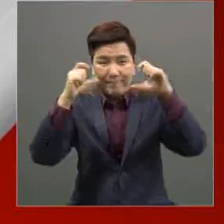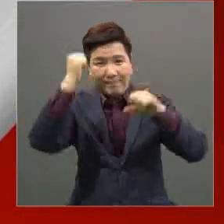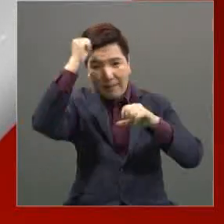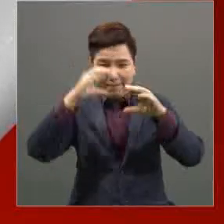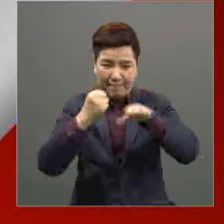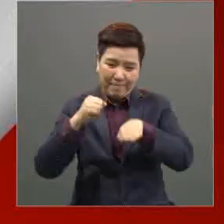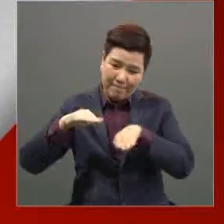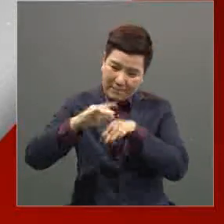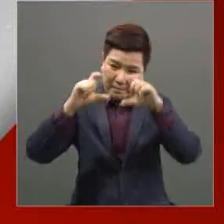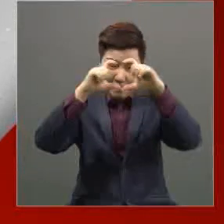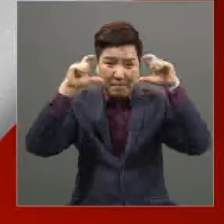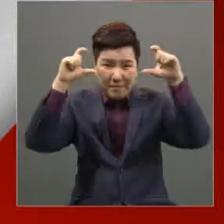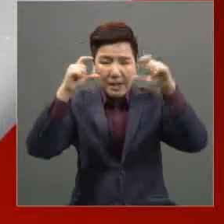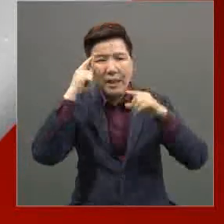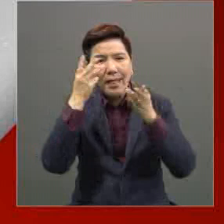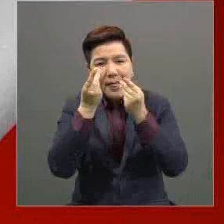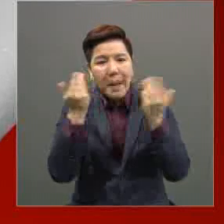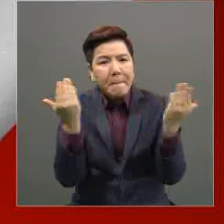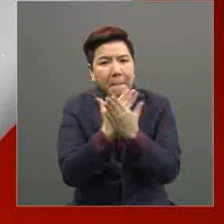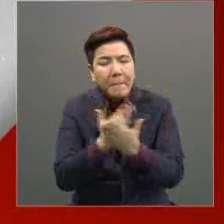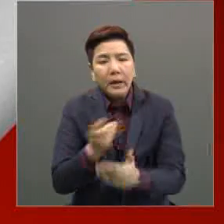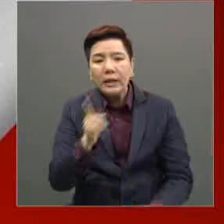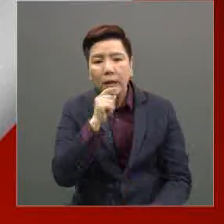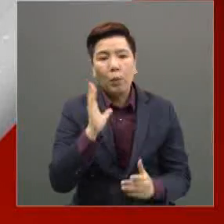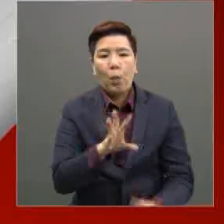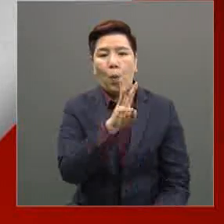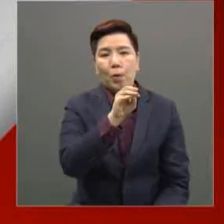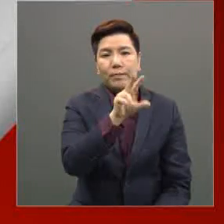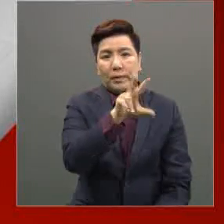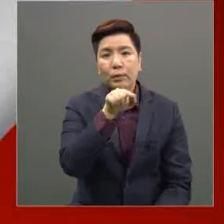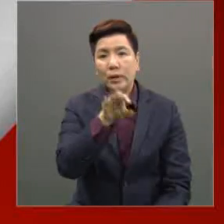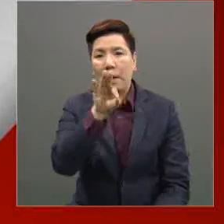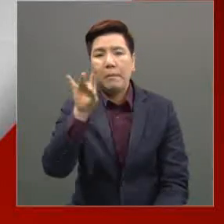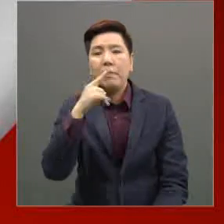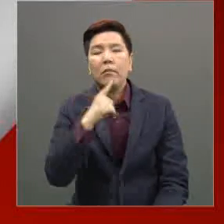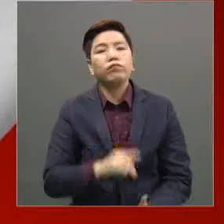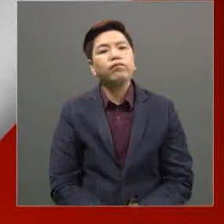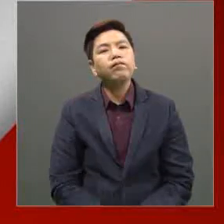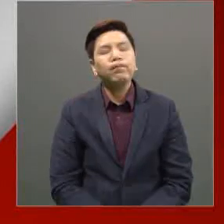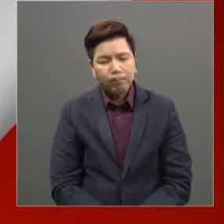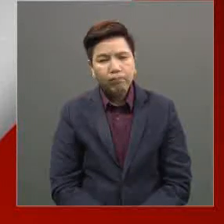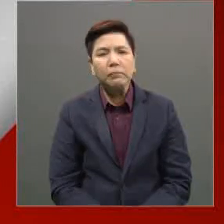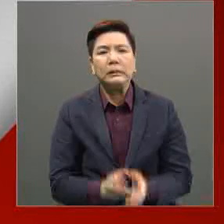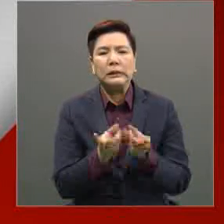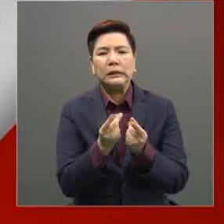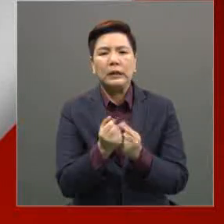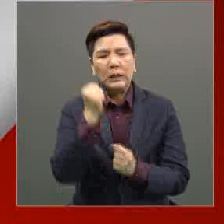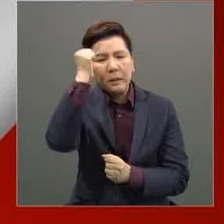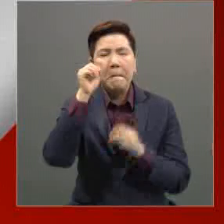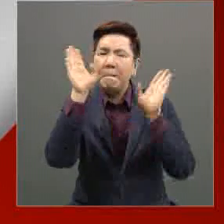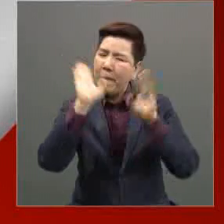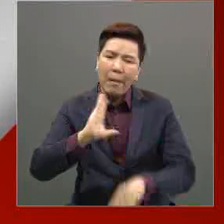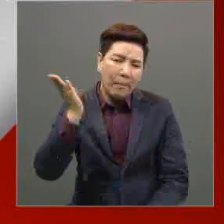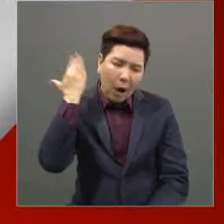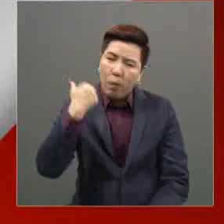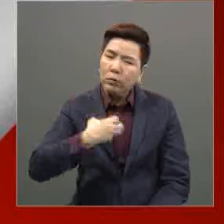ายรถเมล์นะครับในทุกกลุ่มประชากรเนี่ยพบว่า 63.98% บอกว่าควรใช้เลขรถเมล์แบบเดิ